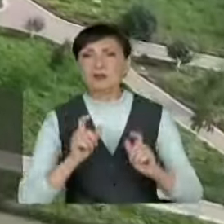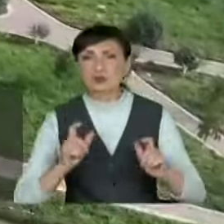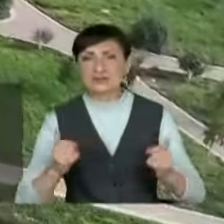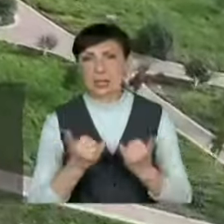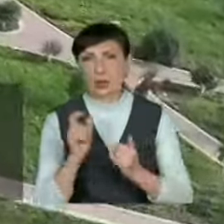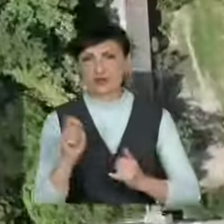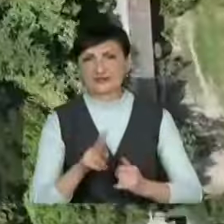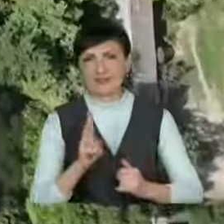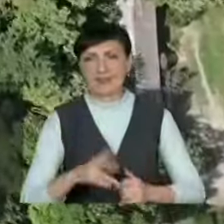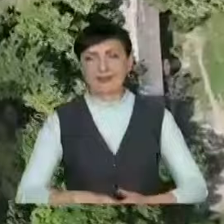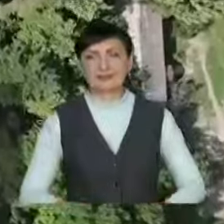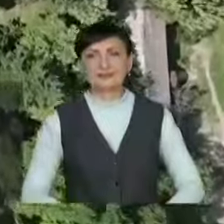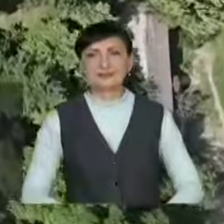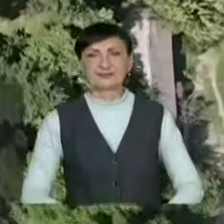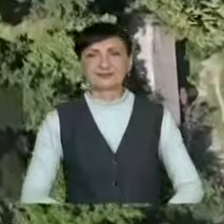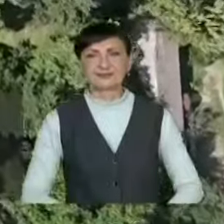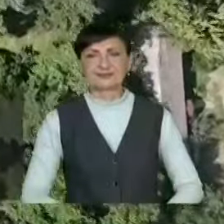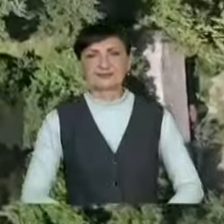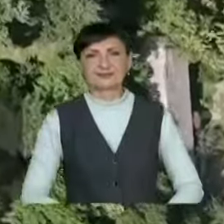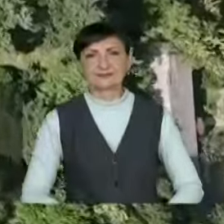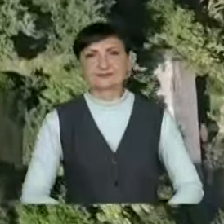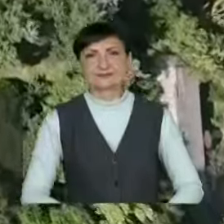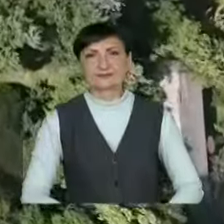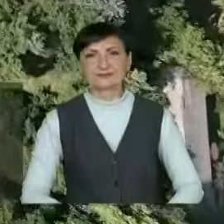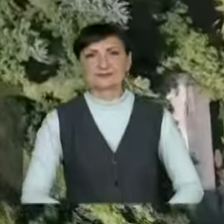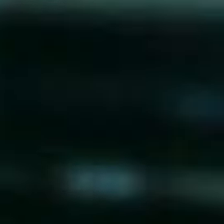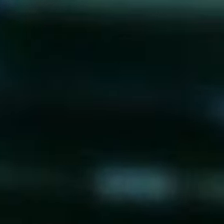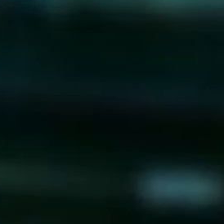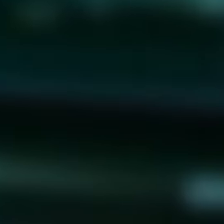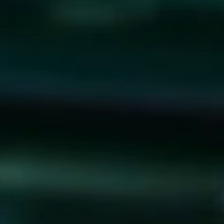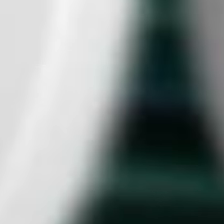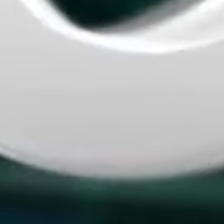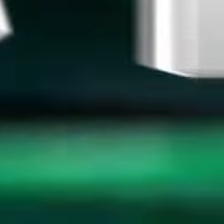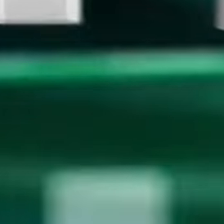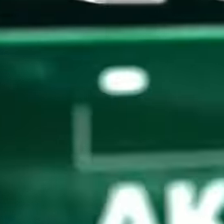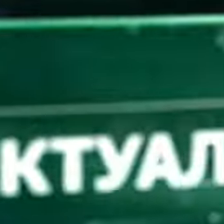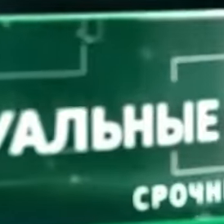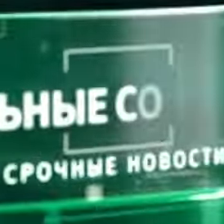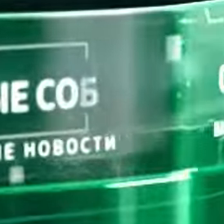города. Аделя Жаркенова, Алишер Ергалиулла, телеканал «Алмата».